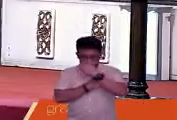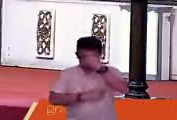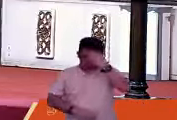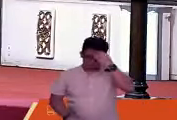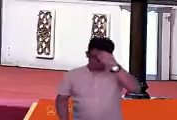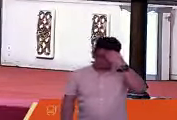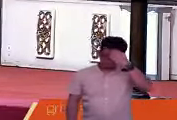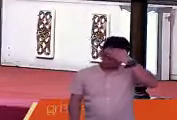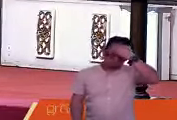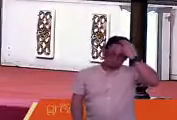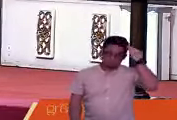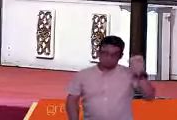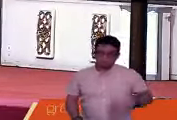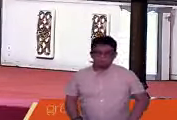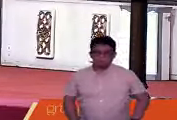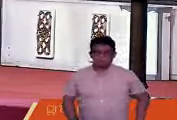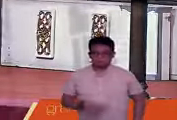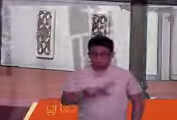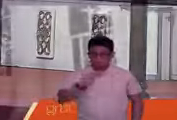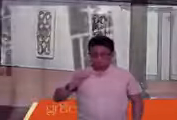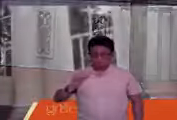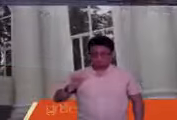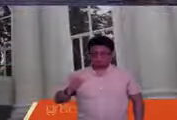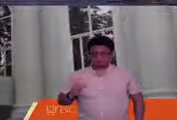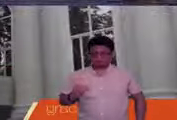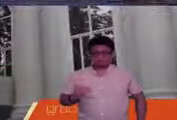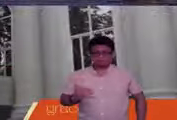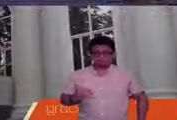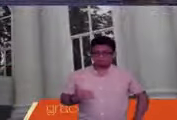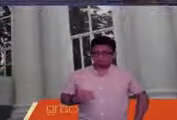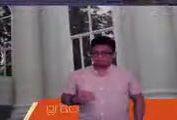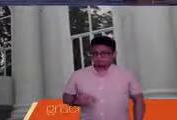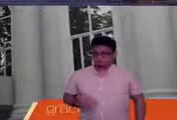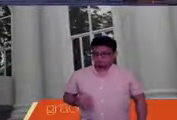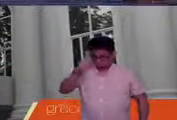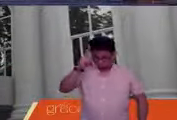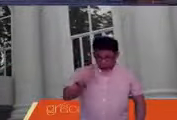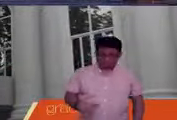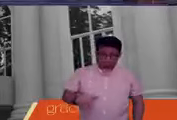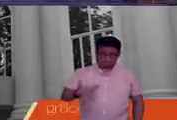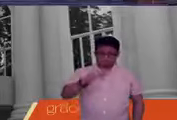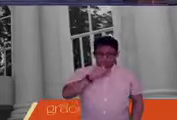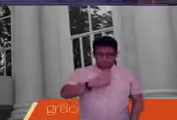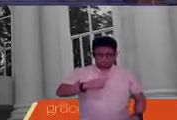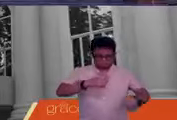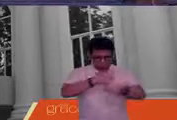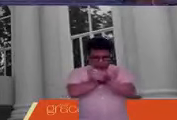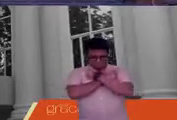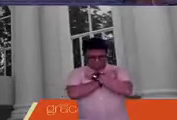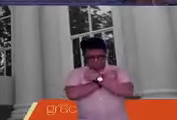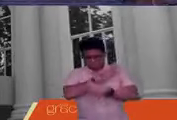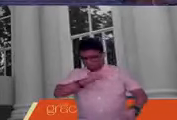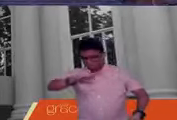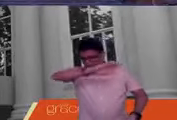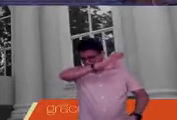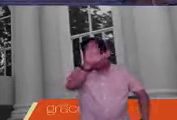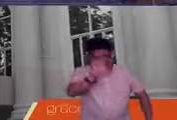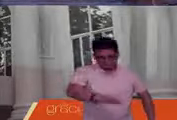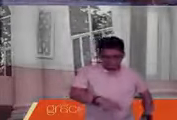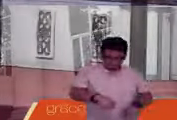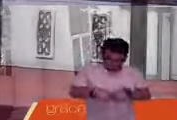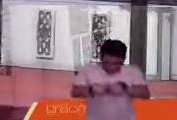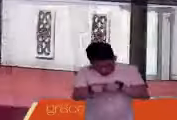Unya kay God is love, dili gud na siya mo likoy sa iyang pagkahigugma or paggugma.